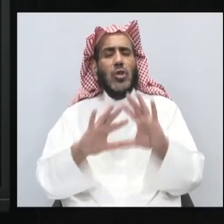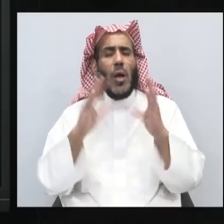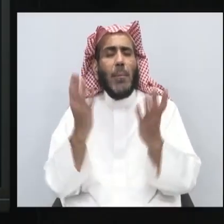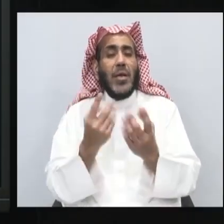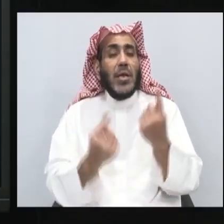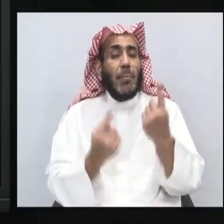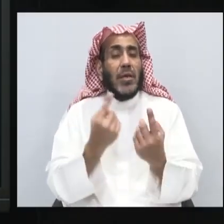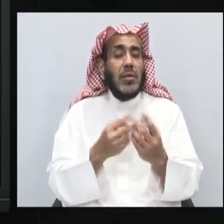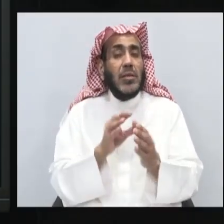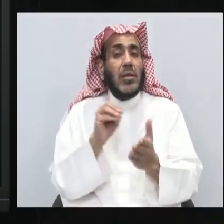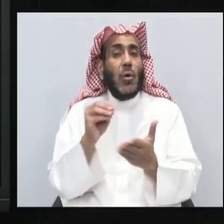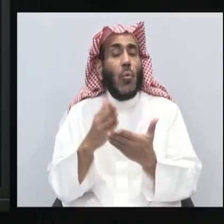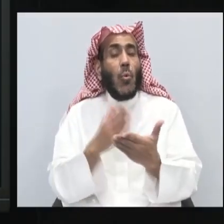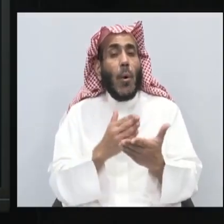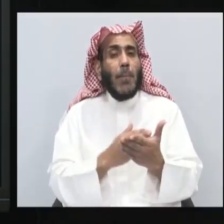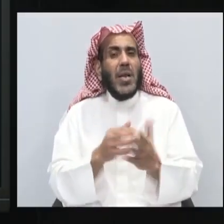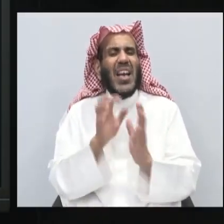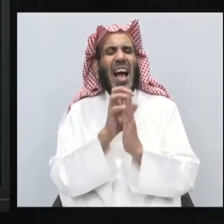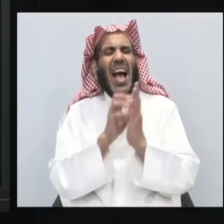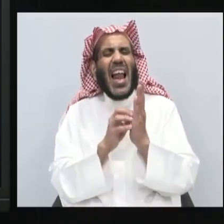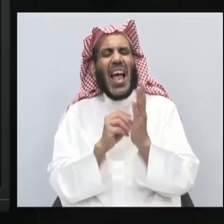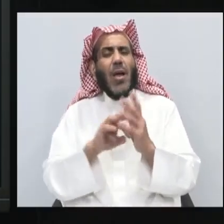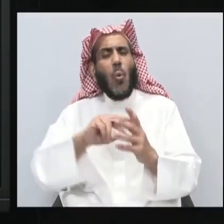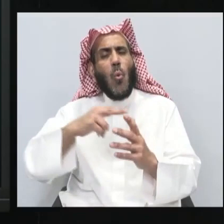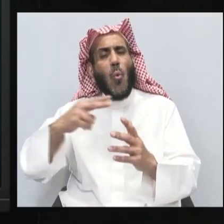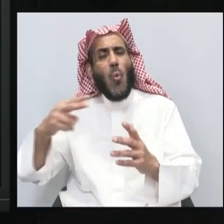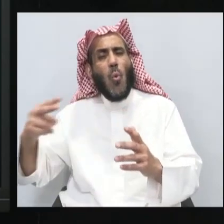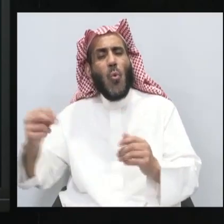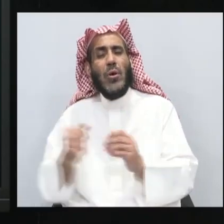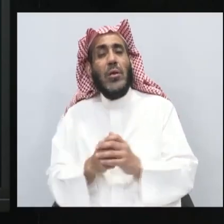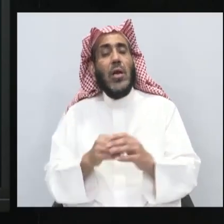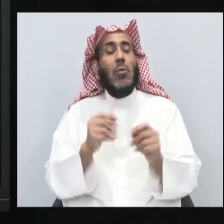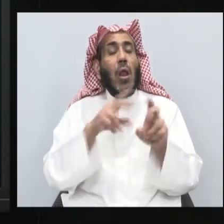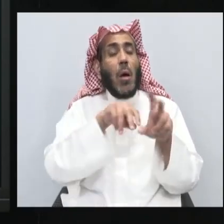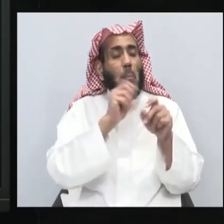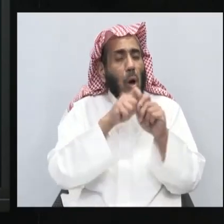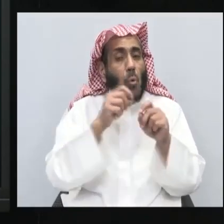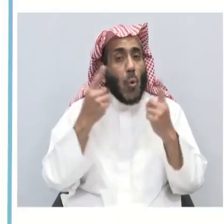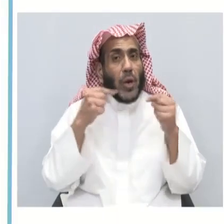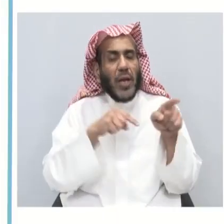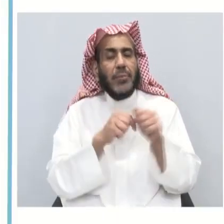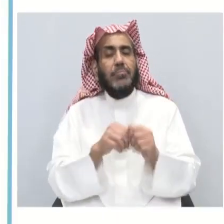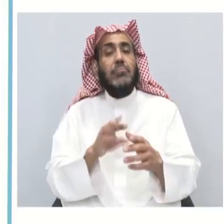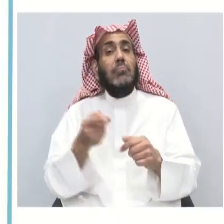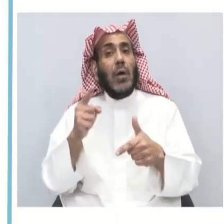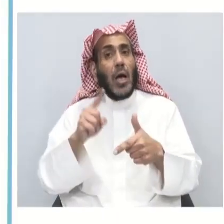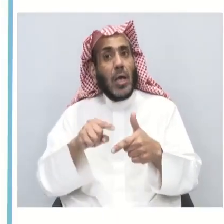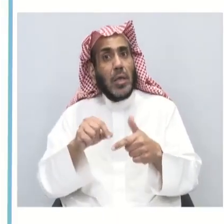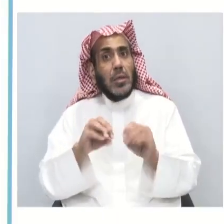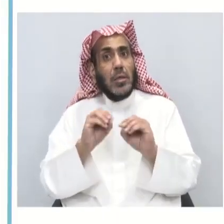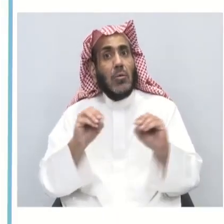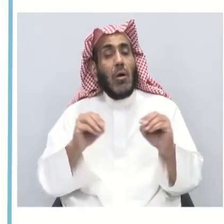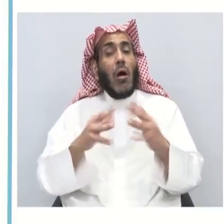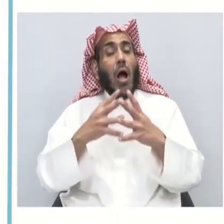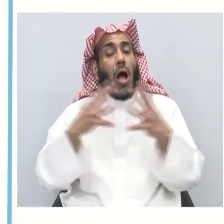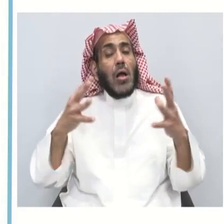ماذا؟ تتكون من خلايا عديدة لأنها مخلوق حي. أيضا هناك